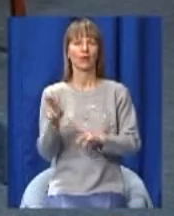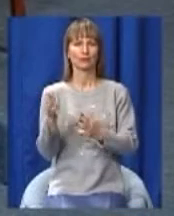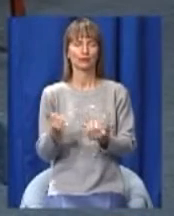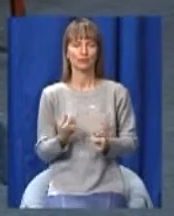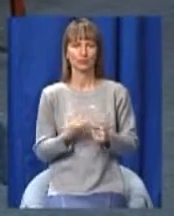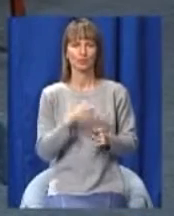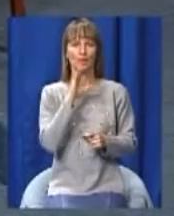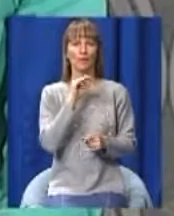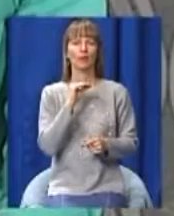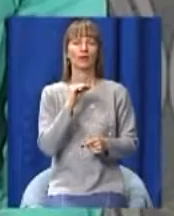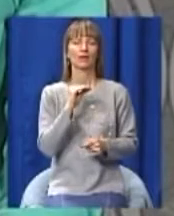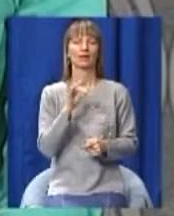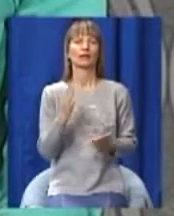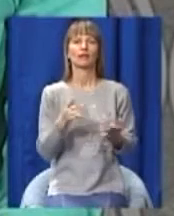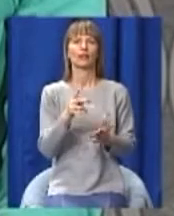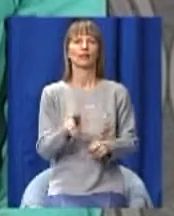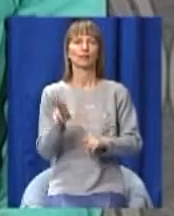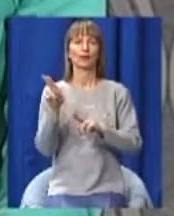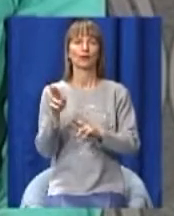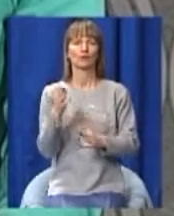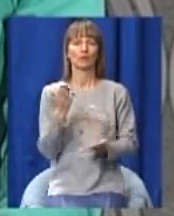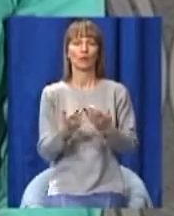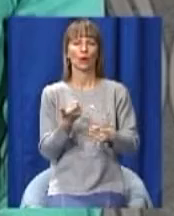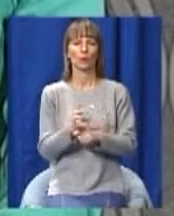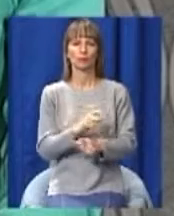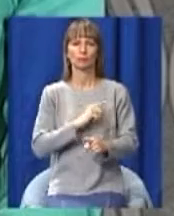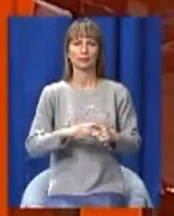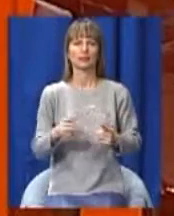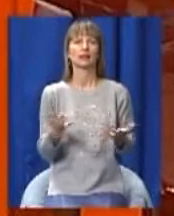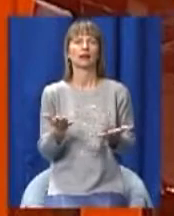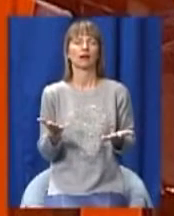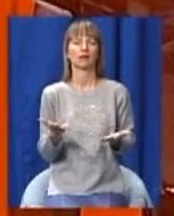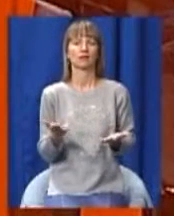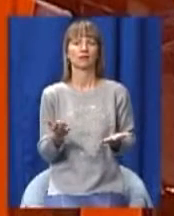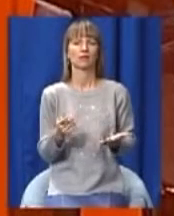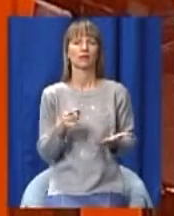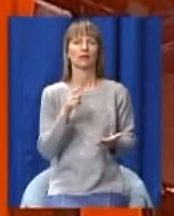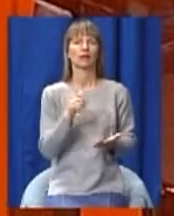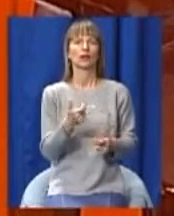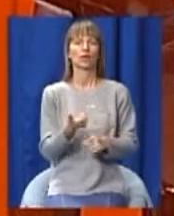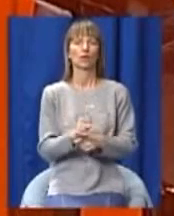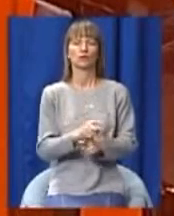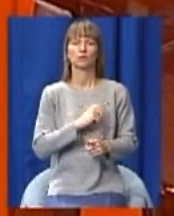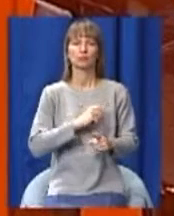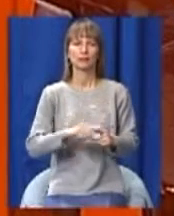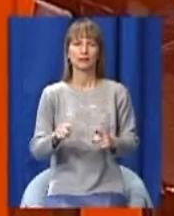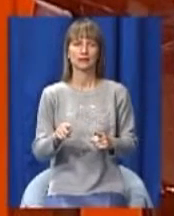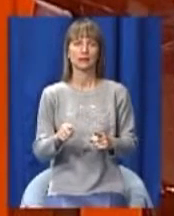беруть цих цуциків? Так. Да. І як вони полюють, напевно, дуже спритні, чи як? Вони дуже